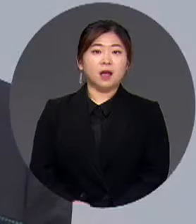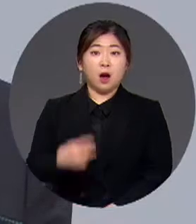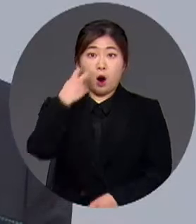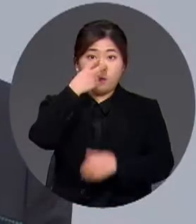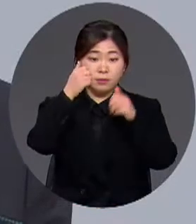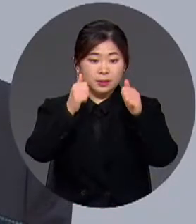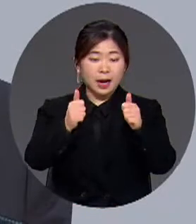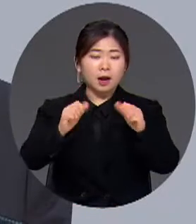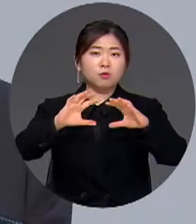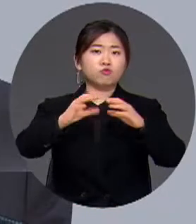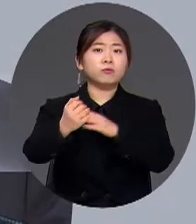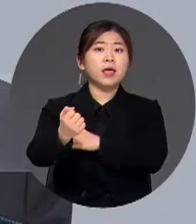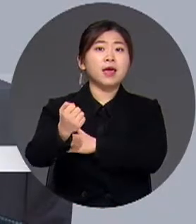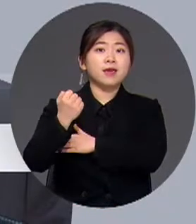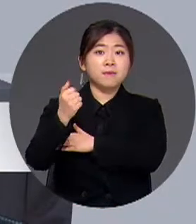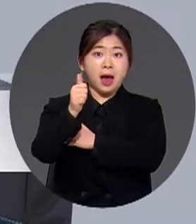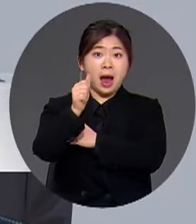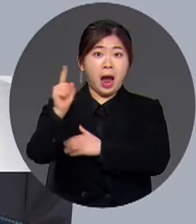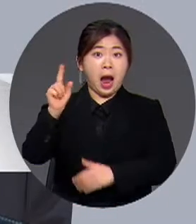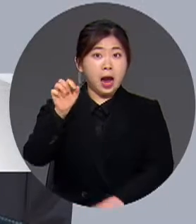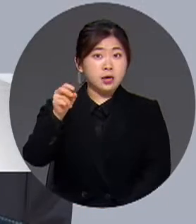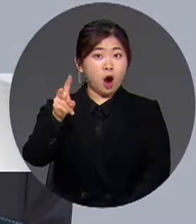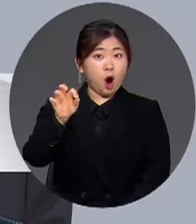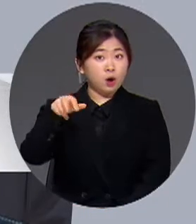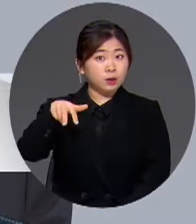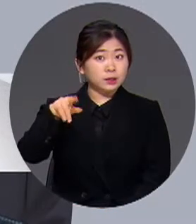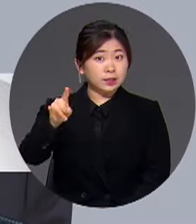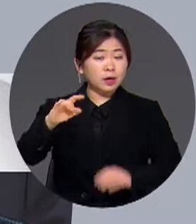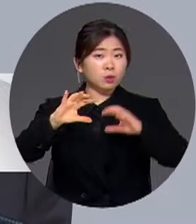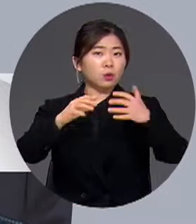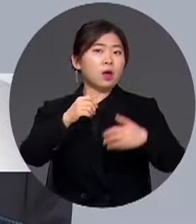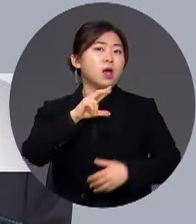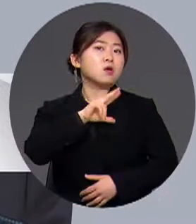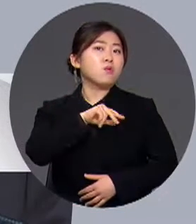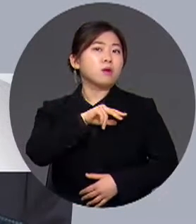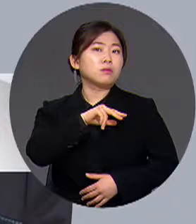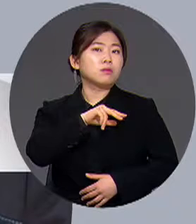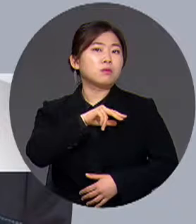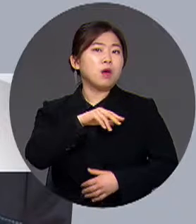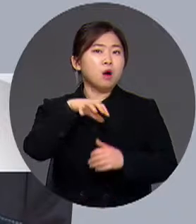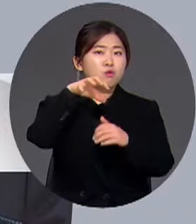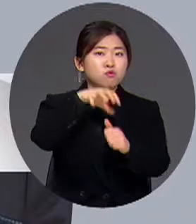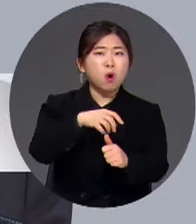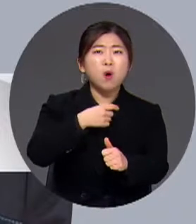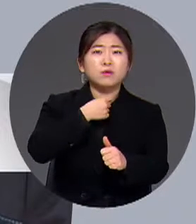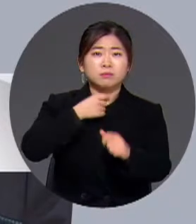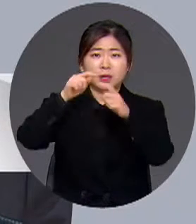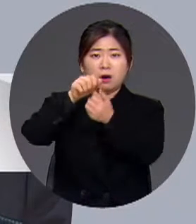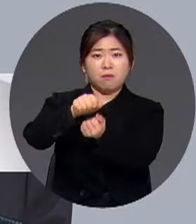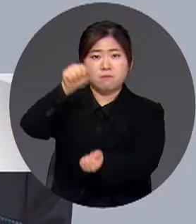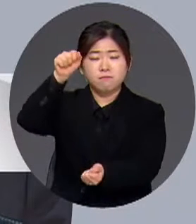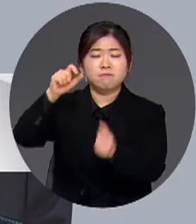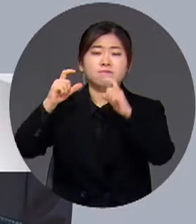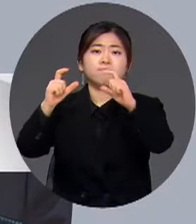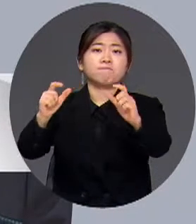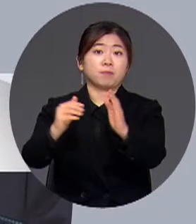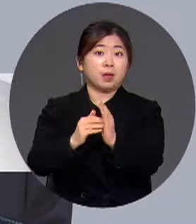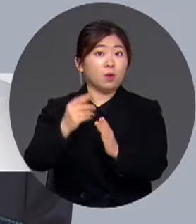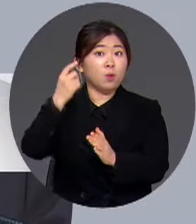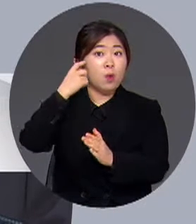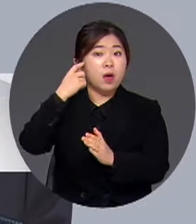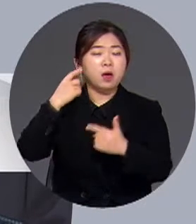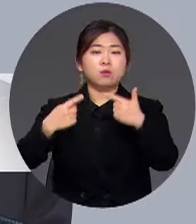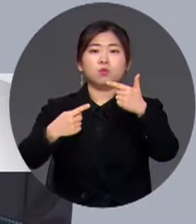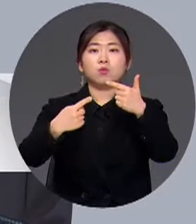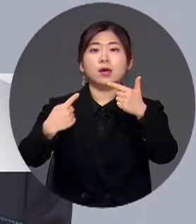검찰이 국민의 힘 하영제 국회의원에 대해 구속 영장을 청구했습니다 지난해 6일 지방 선거를 앞두고 도의원